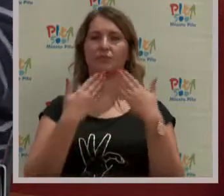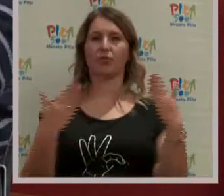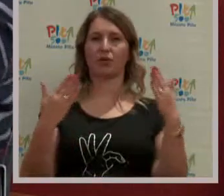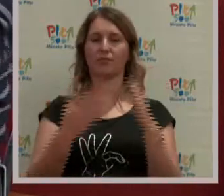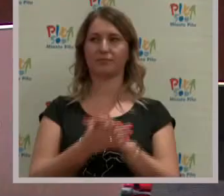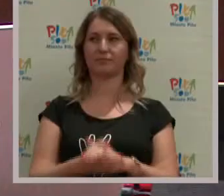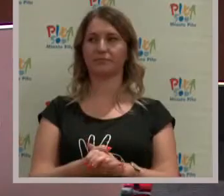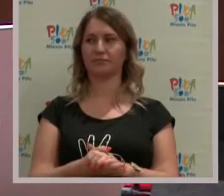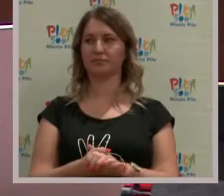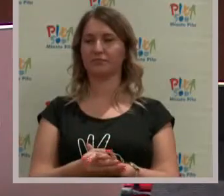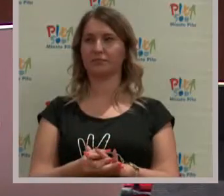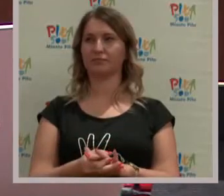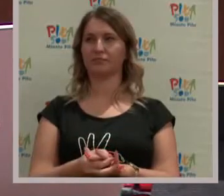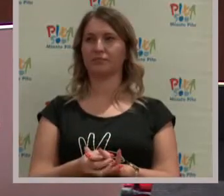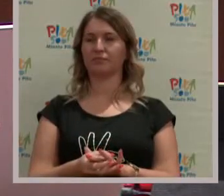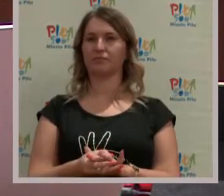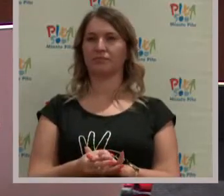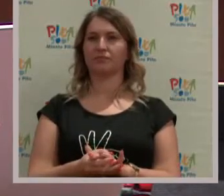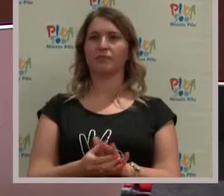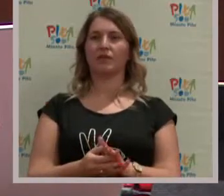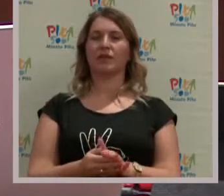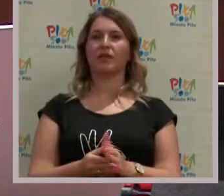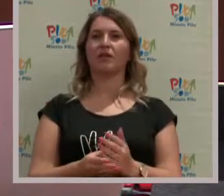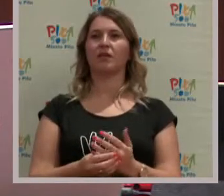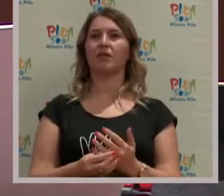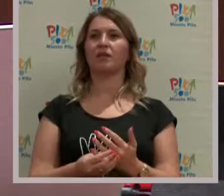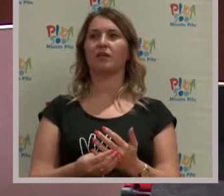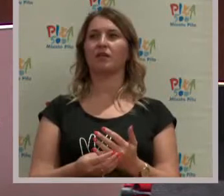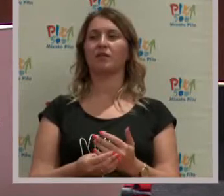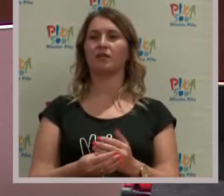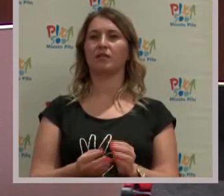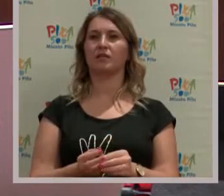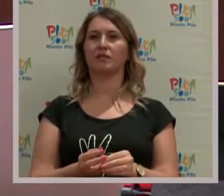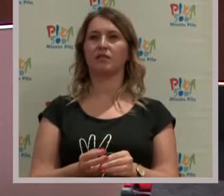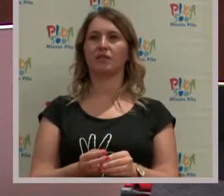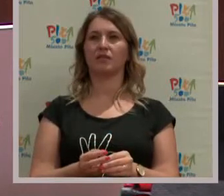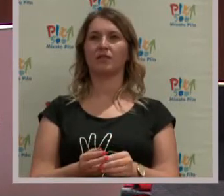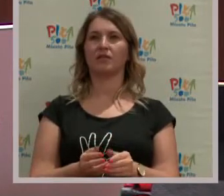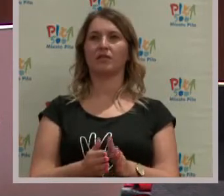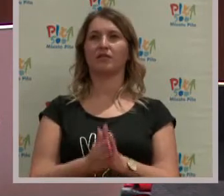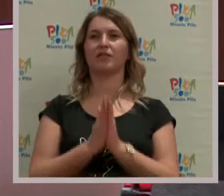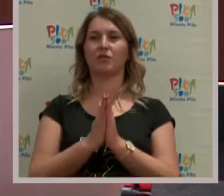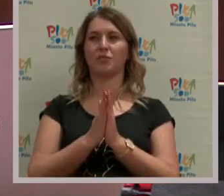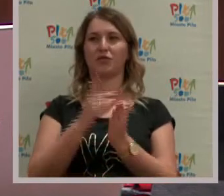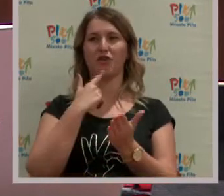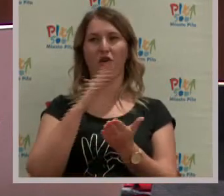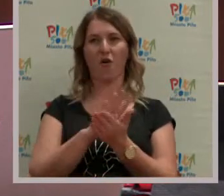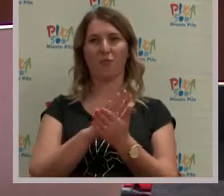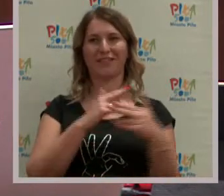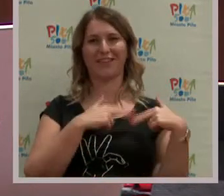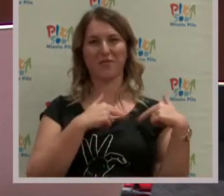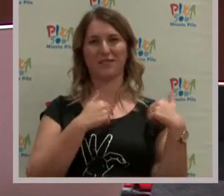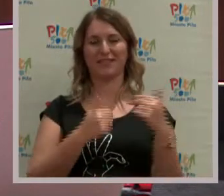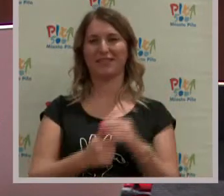dziękuję bardzo dziękuję bardzo poproszę o opinię Komisji Budżetu i Rozwoju Miasta Pani Przewodnicząca